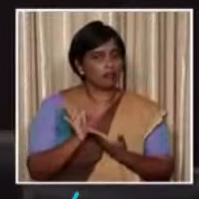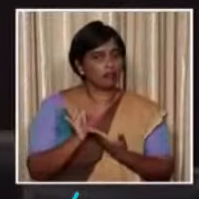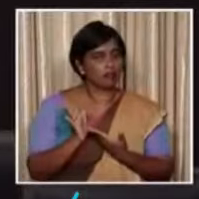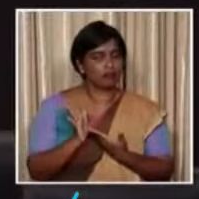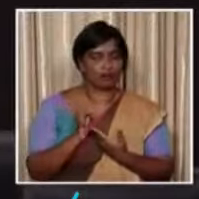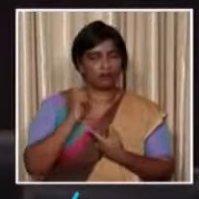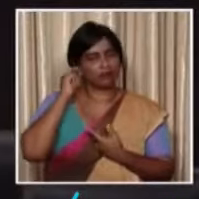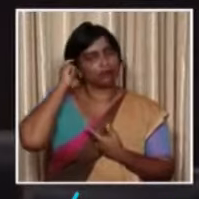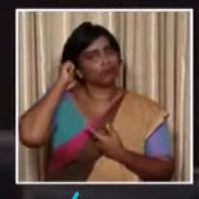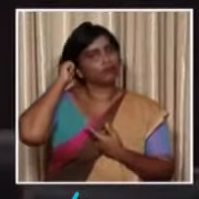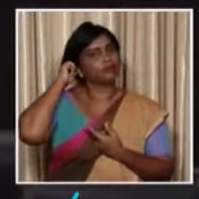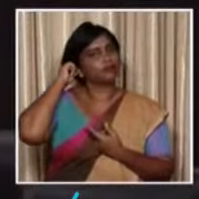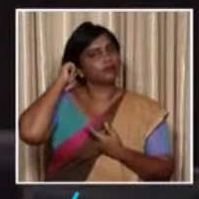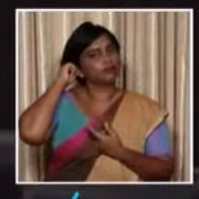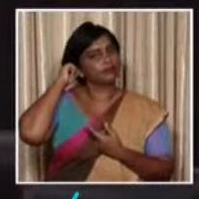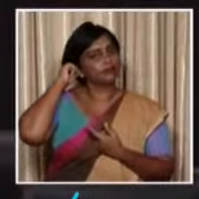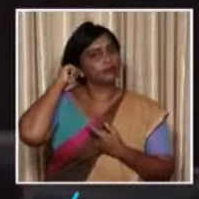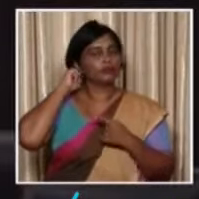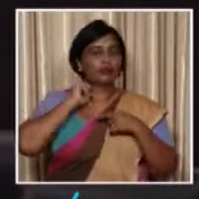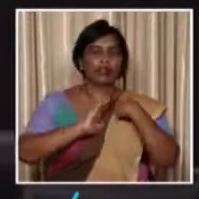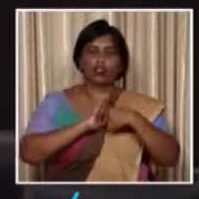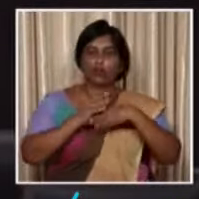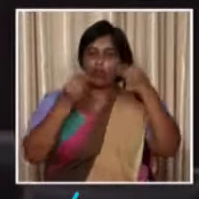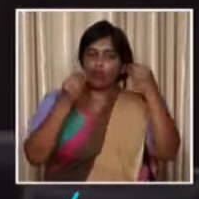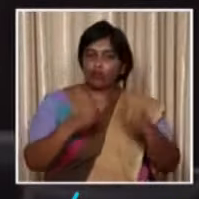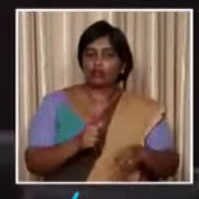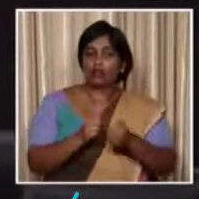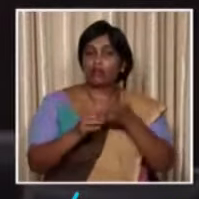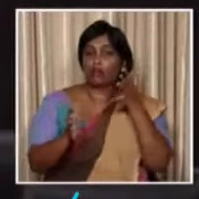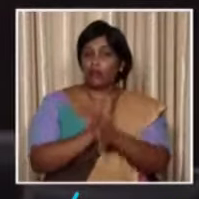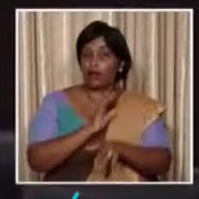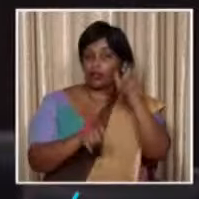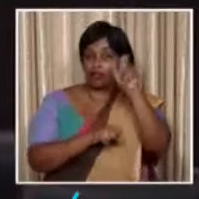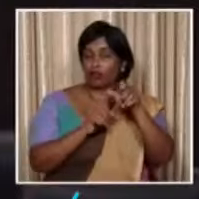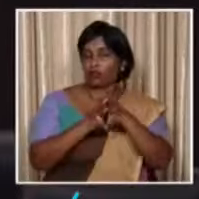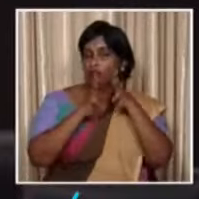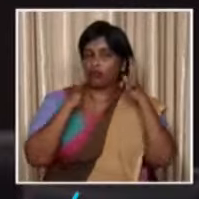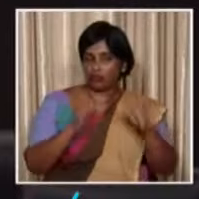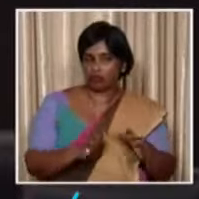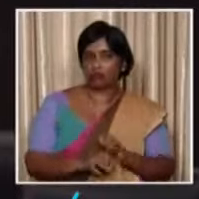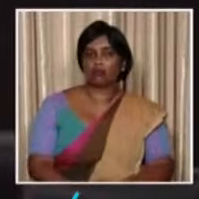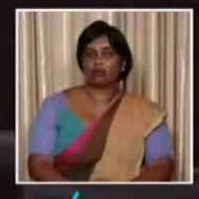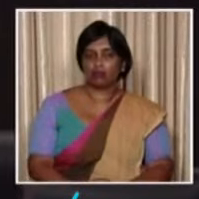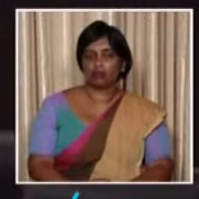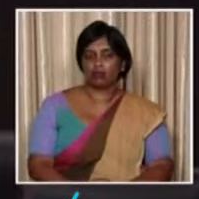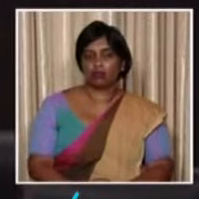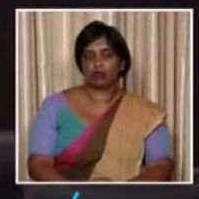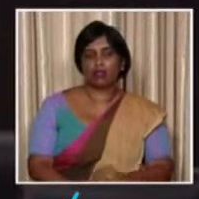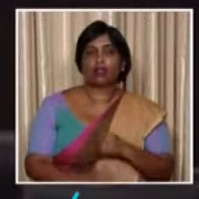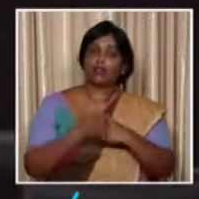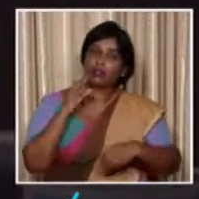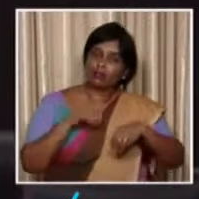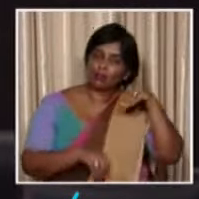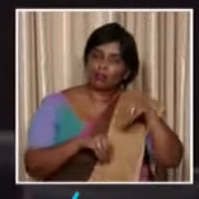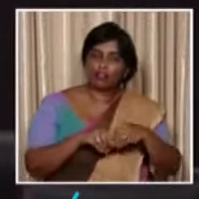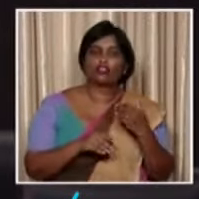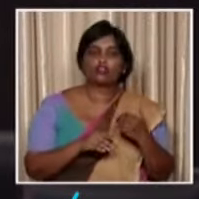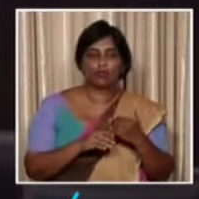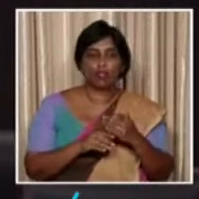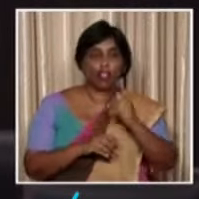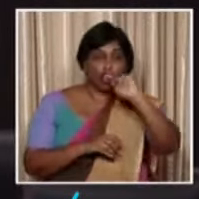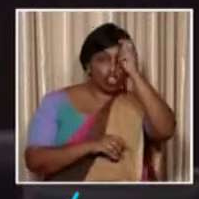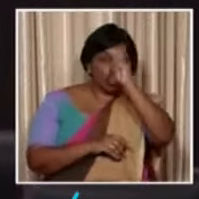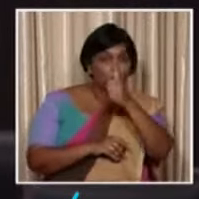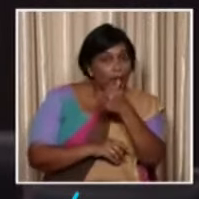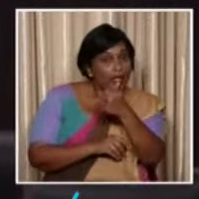තමයි වැරදි මේ රට බංකොලොත් වෙන වැරදිකාරයෝ ගොඩයි ඒ අතර දේශපාලඥයෝ ඉන්නවා ඒක තොප්පිය